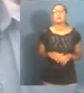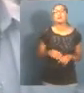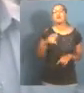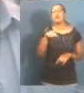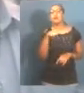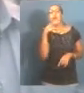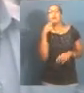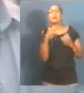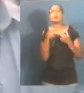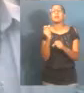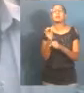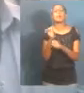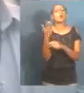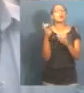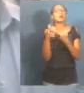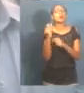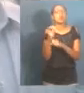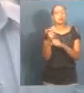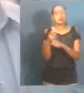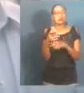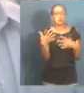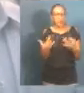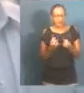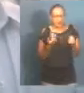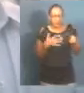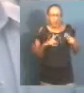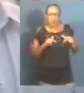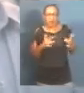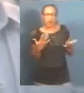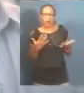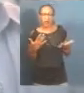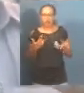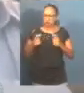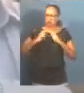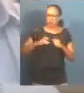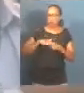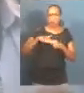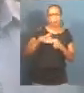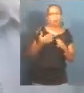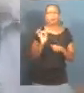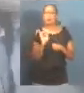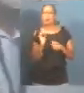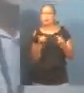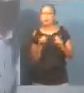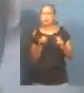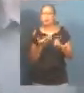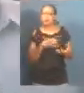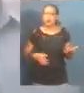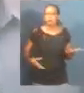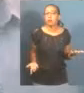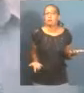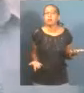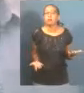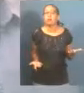des déchets. Voilà notre exemple. La compétence est déjà transférée depuis très longtemps. C'était les maires, ils se sont